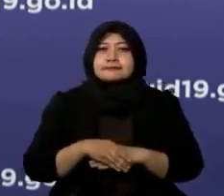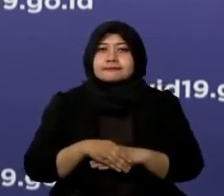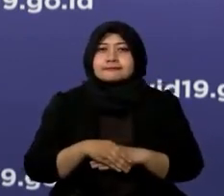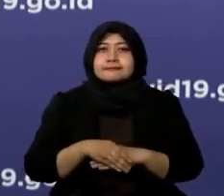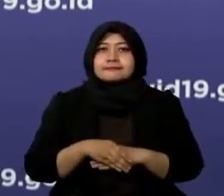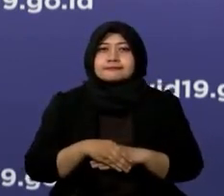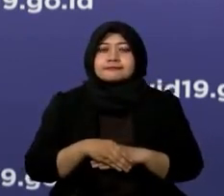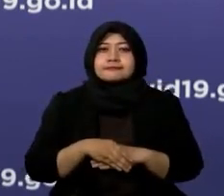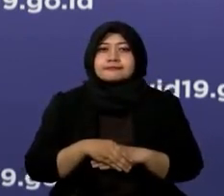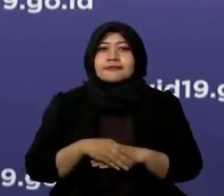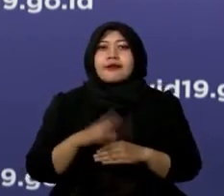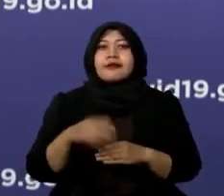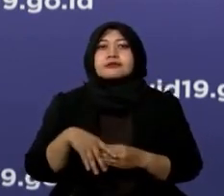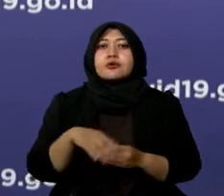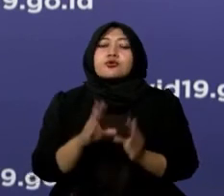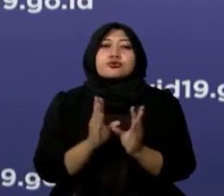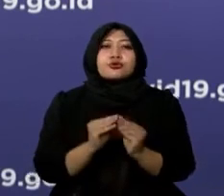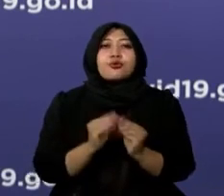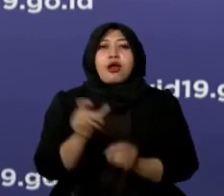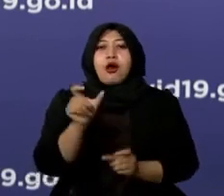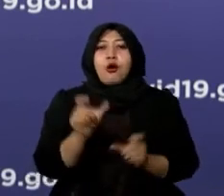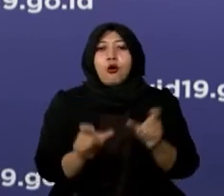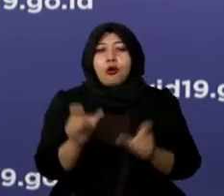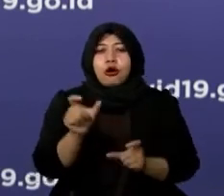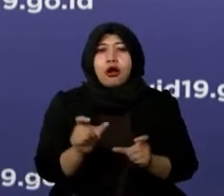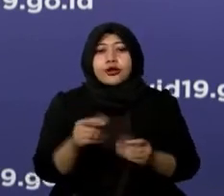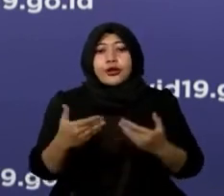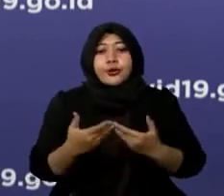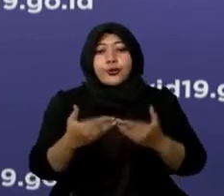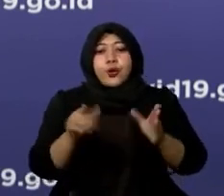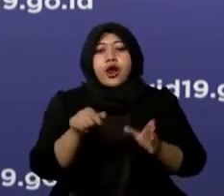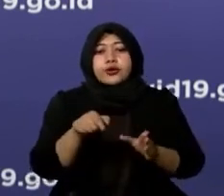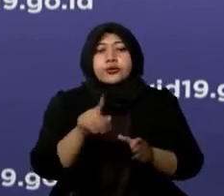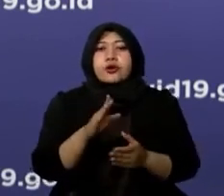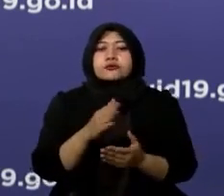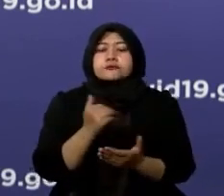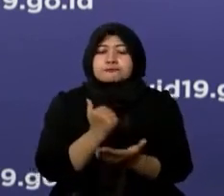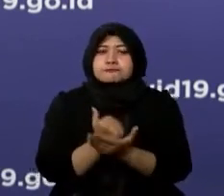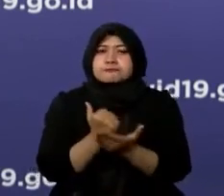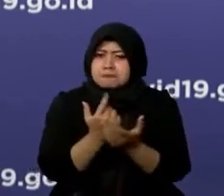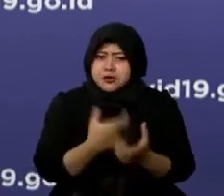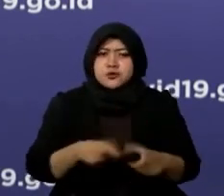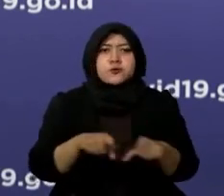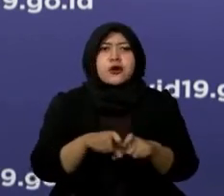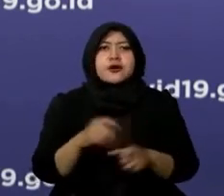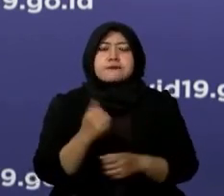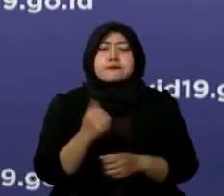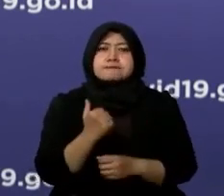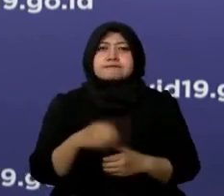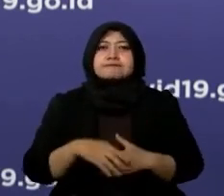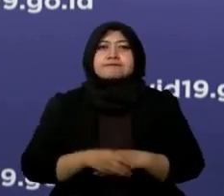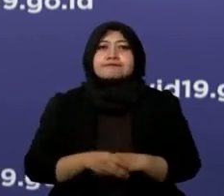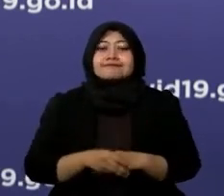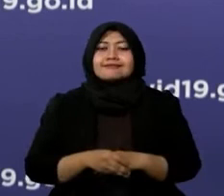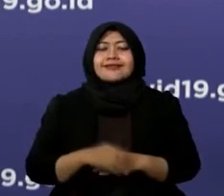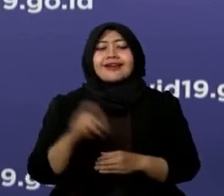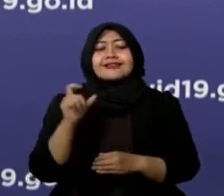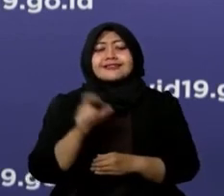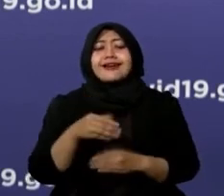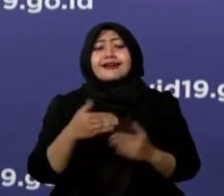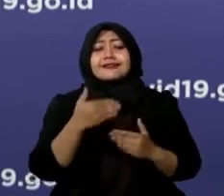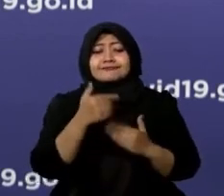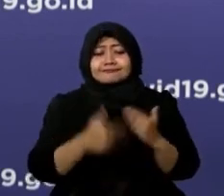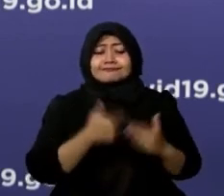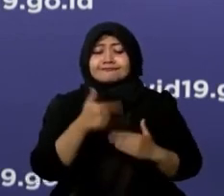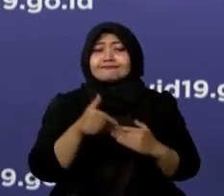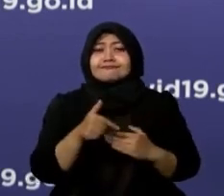juga pengaturan kapasitas ruang dengan jumlah orang yang bekerja di dalamnya disesuaikan. Hanya cara inilah yang bisa